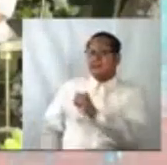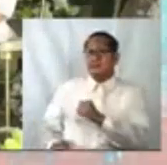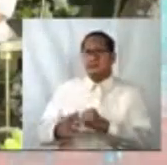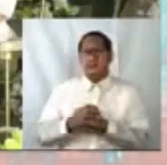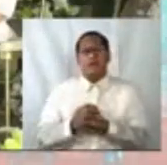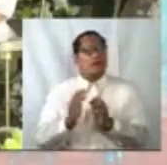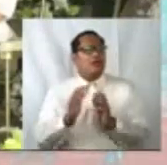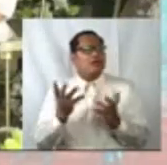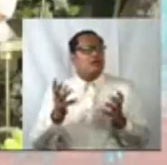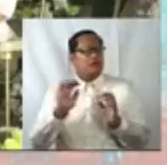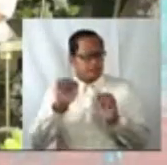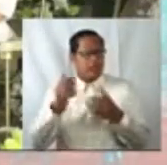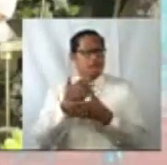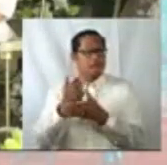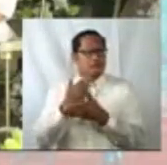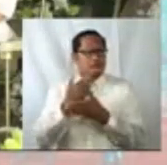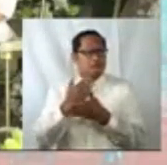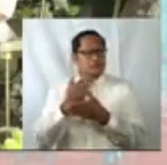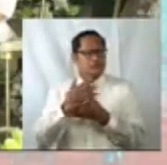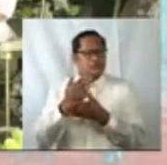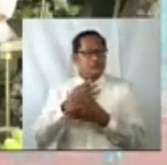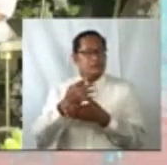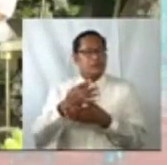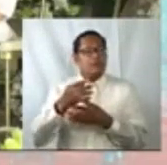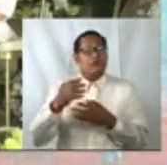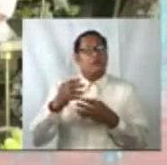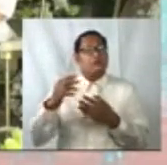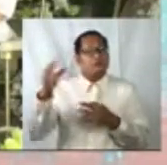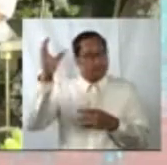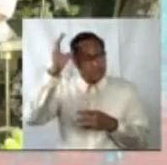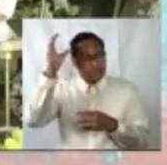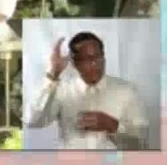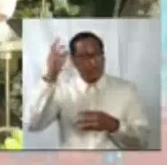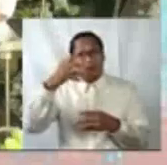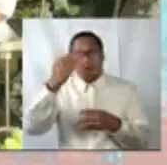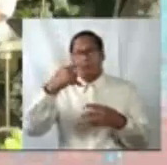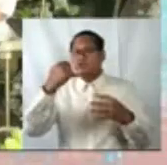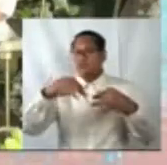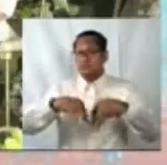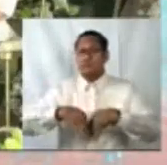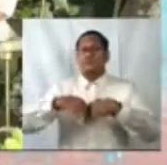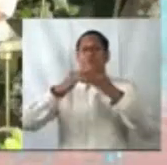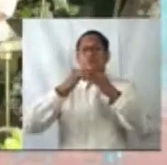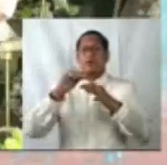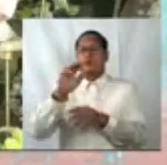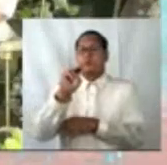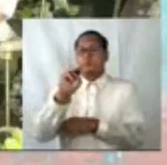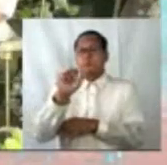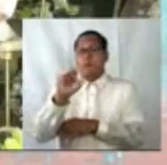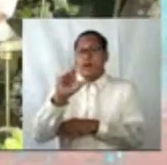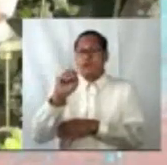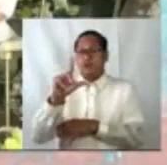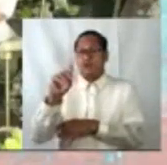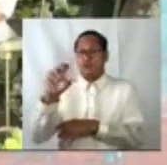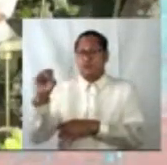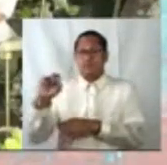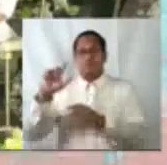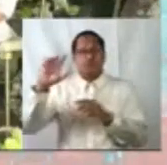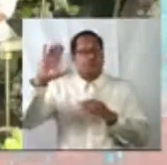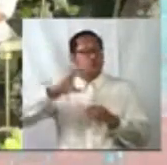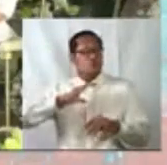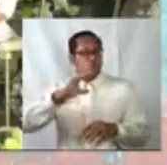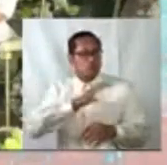bang ibahagi, Professor Chow? Tinayo niya yung Malolos Congress and even asked the Malolos